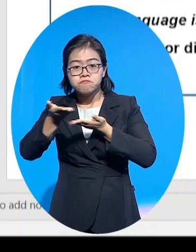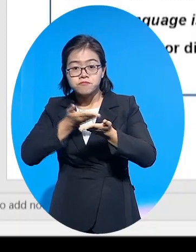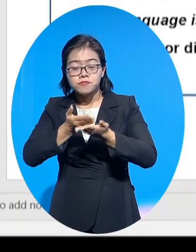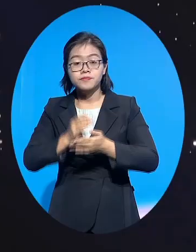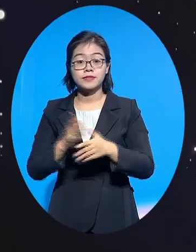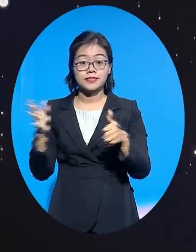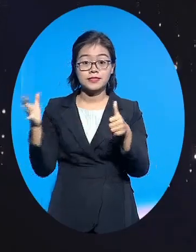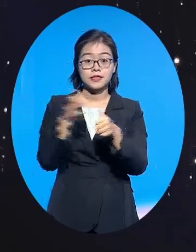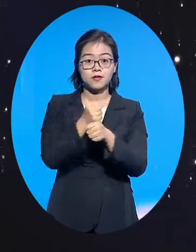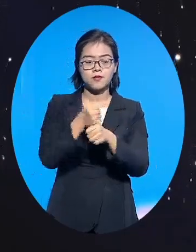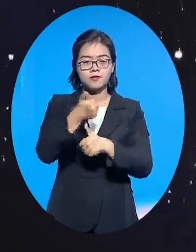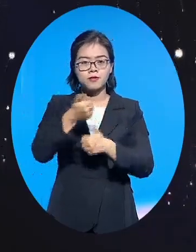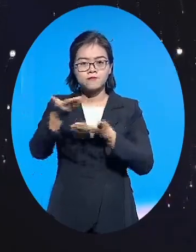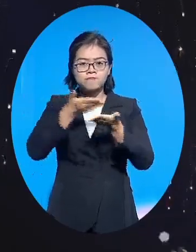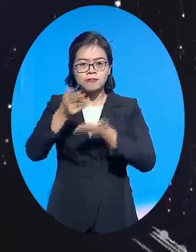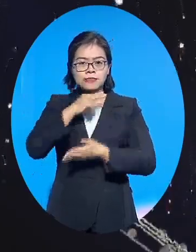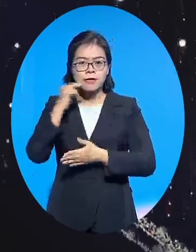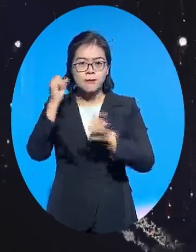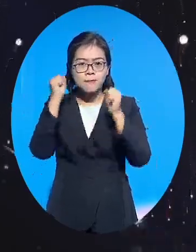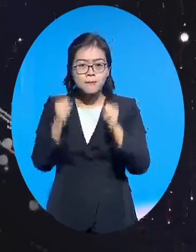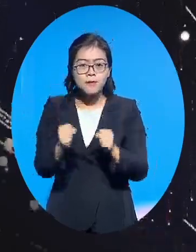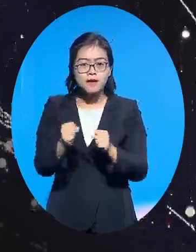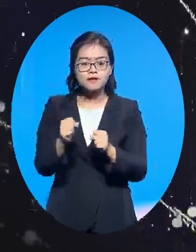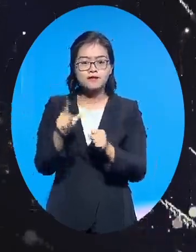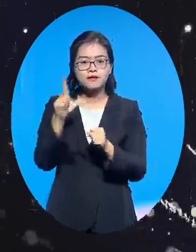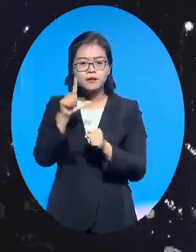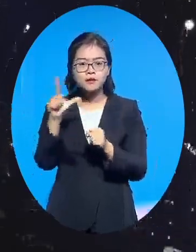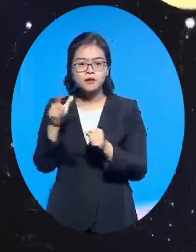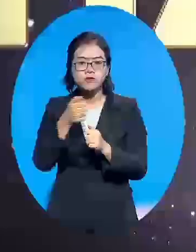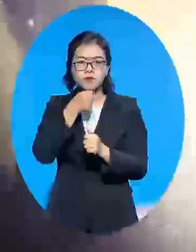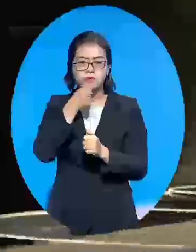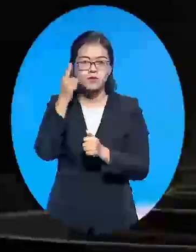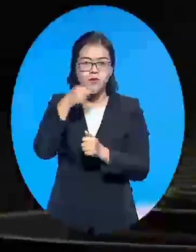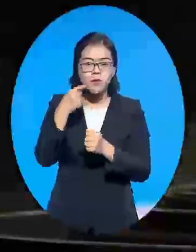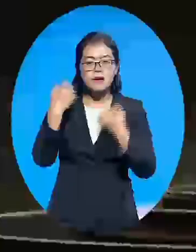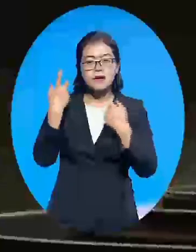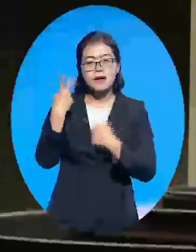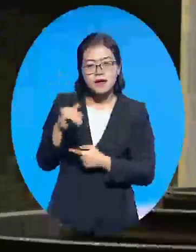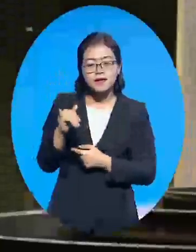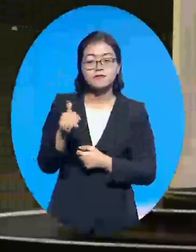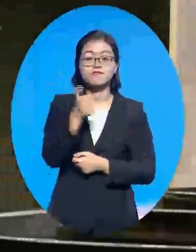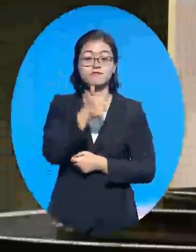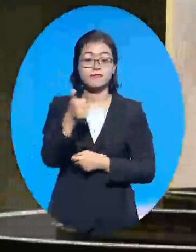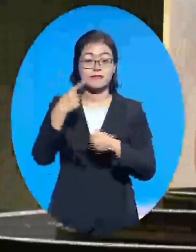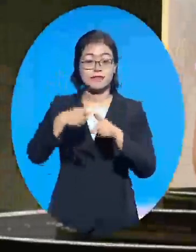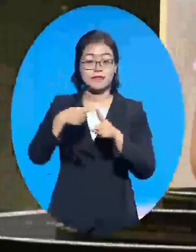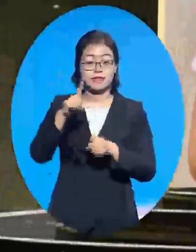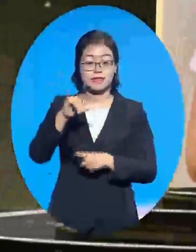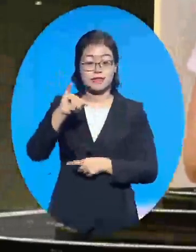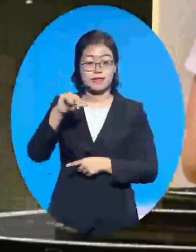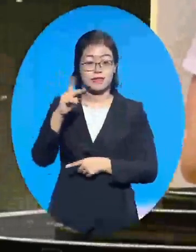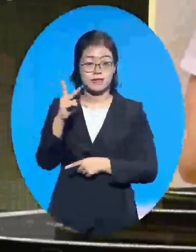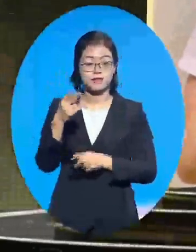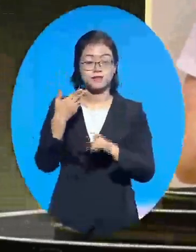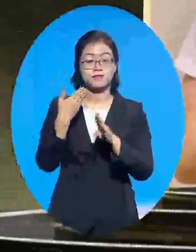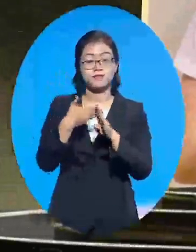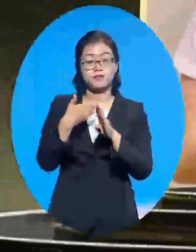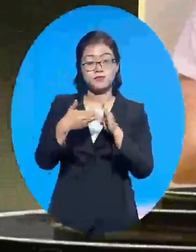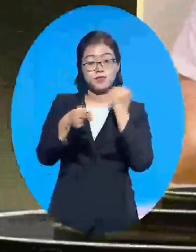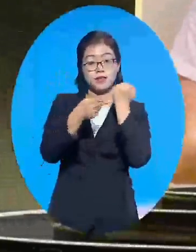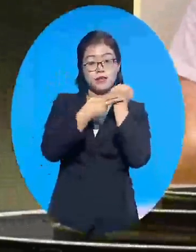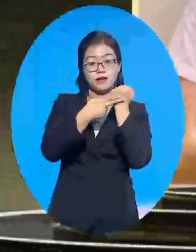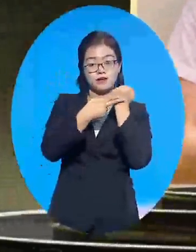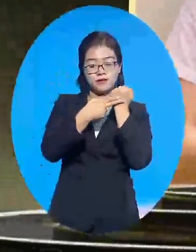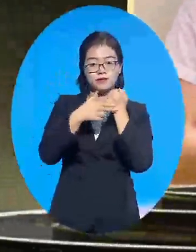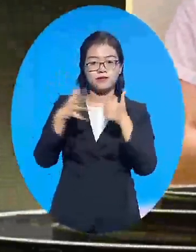vững chắc cùng lý lẽ sắc bén khả năng tranh biển ấn tượng thí sinh Phạm Bùi Mỹ Linh trường Vinschool Hà Nội đã đoạt giải Quán